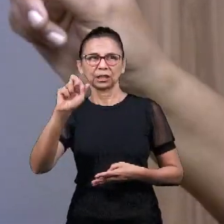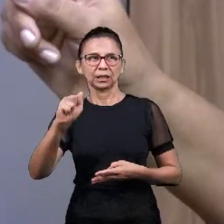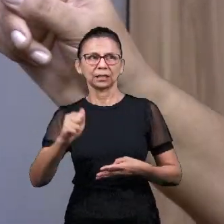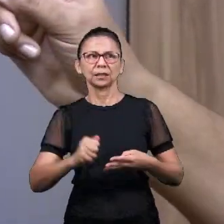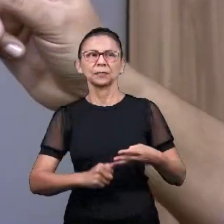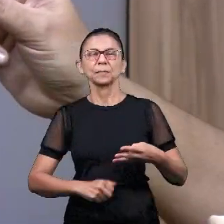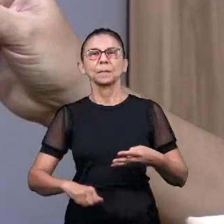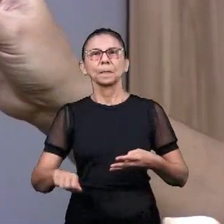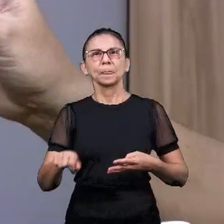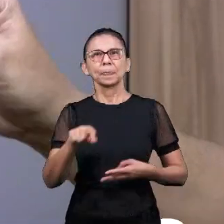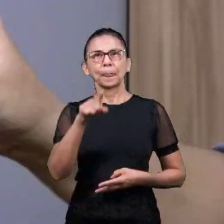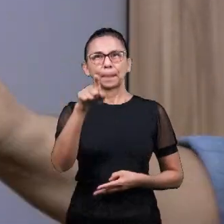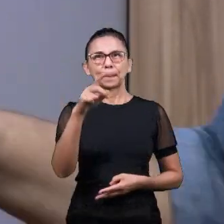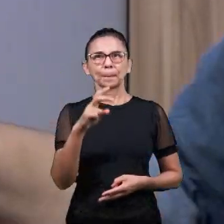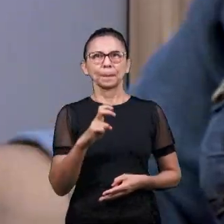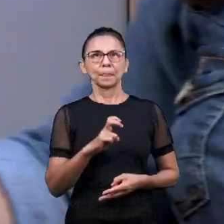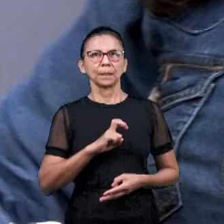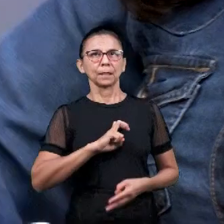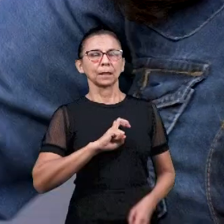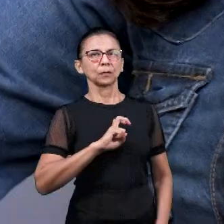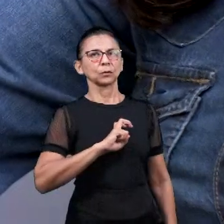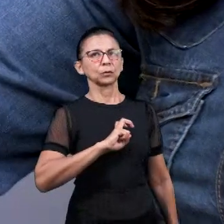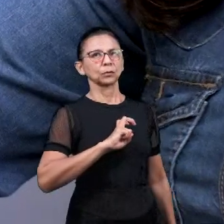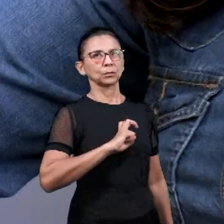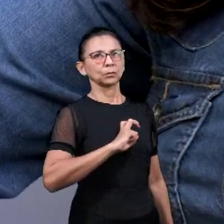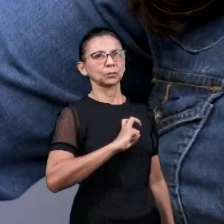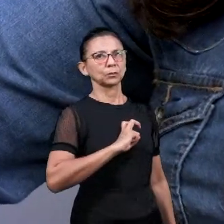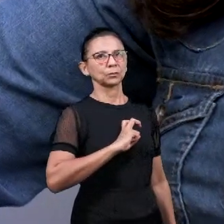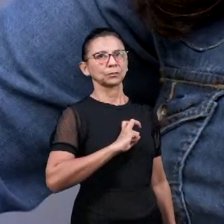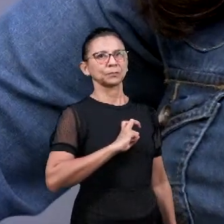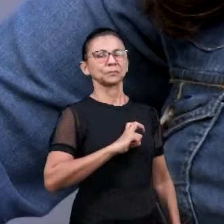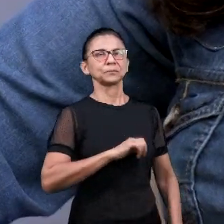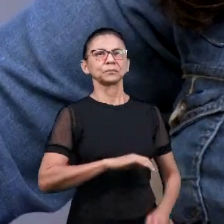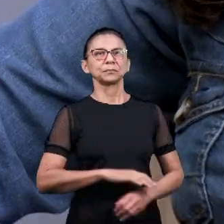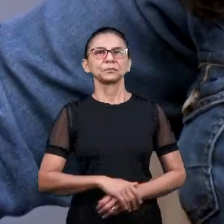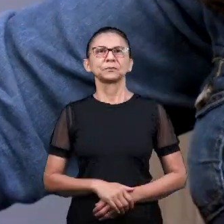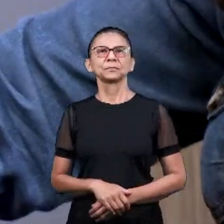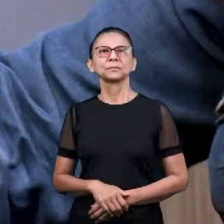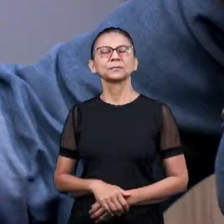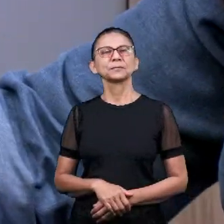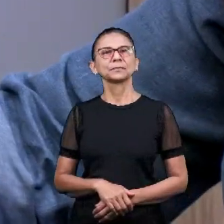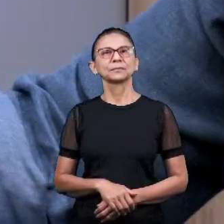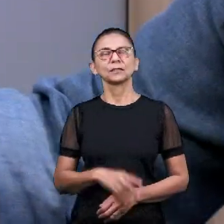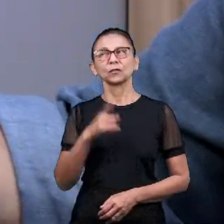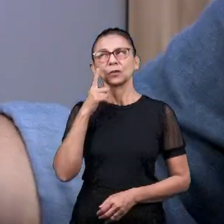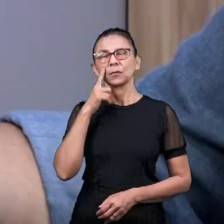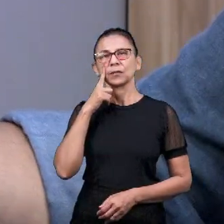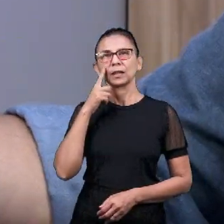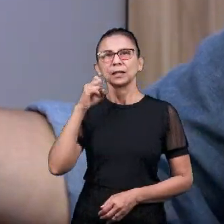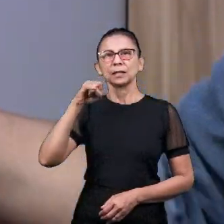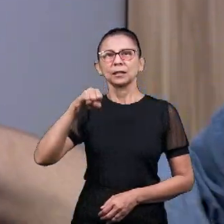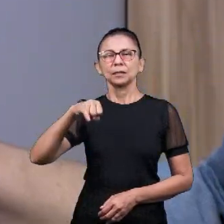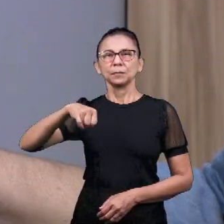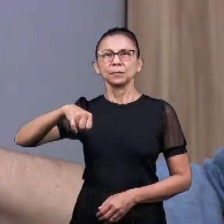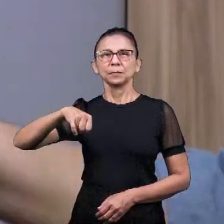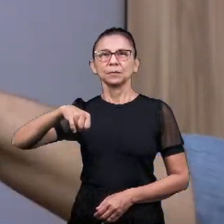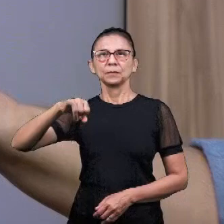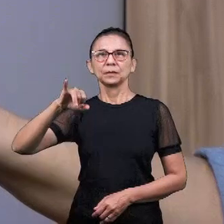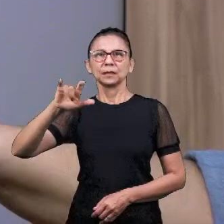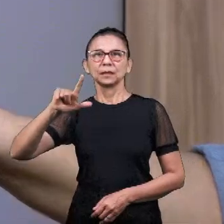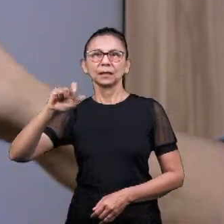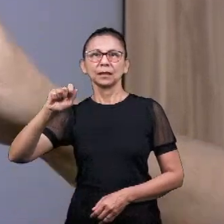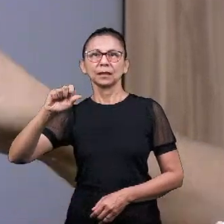qui vaut 1 temps. Nous allons lire les notes. 1, 2. Mi, la,